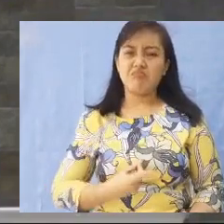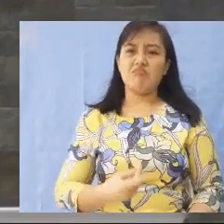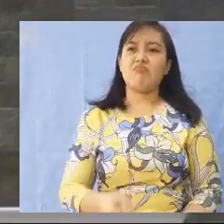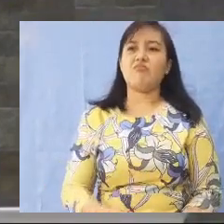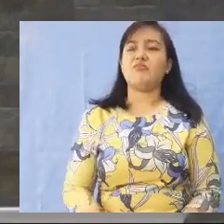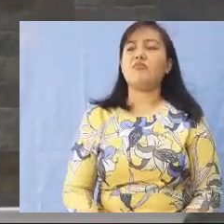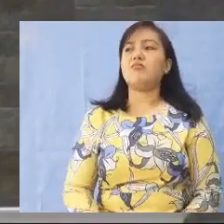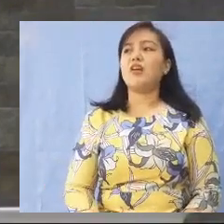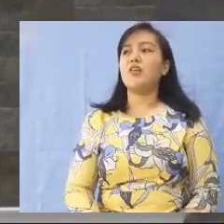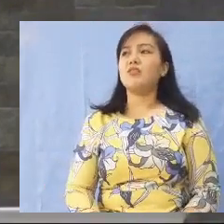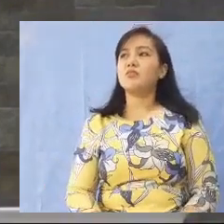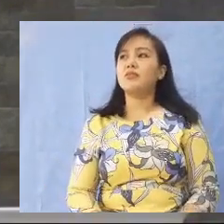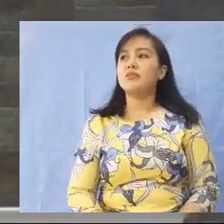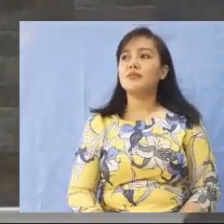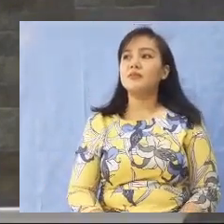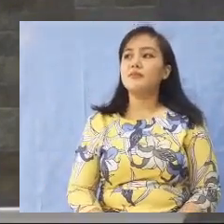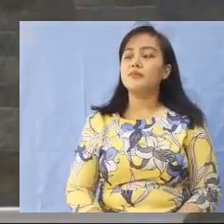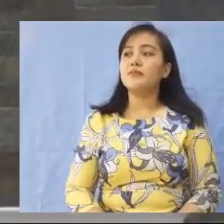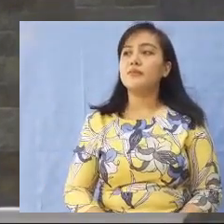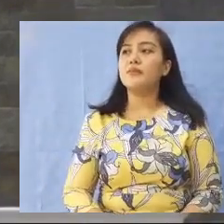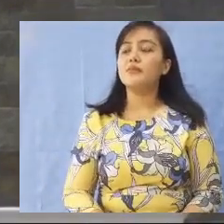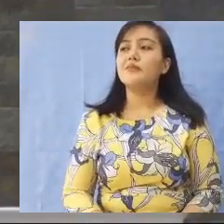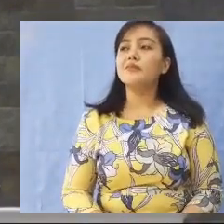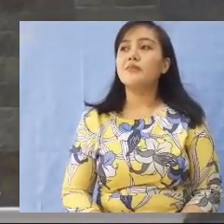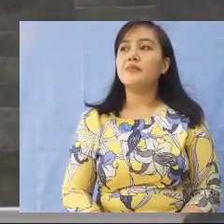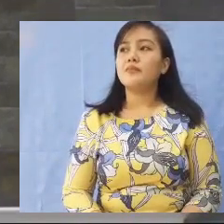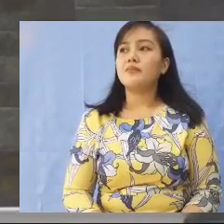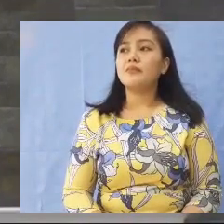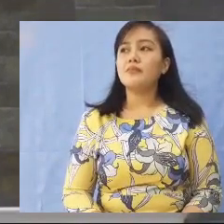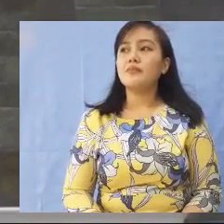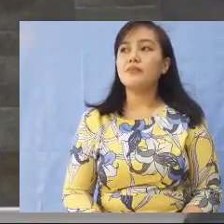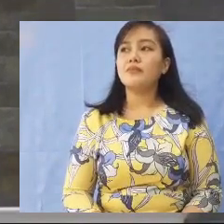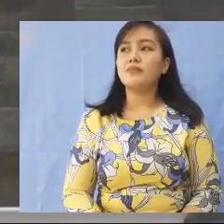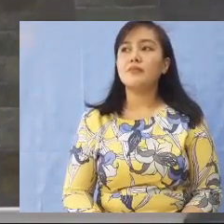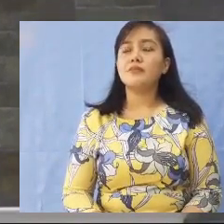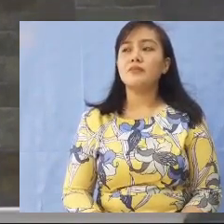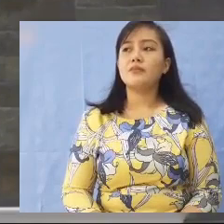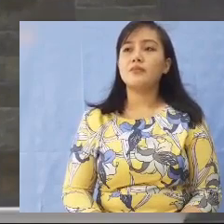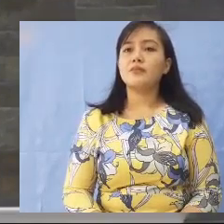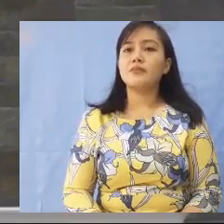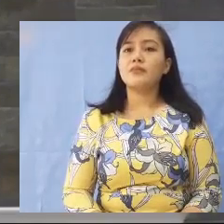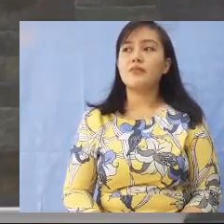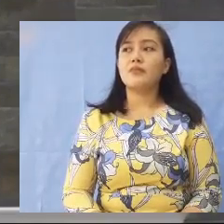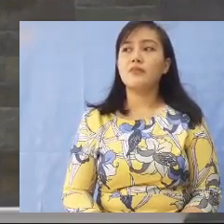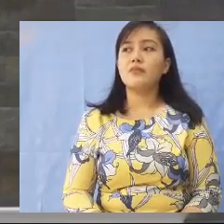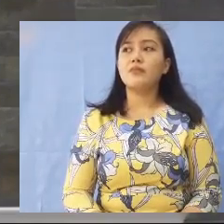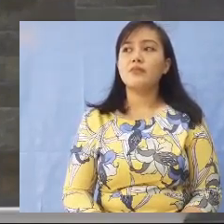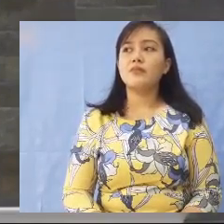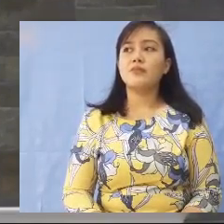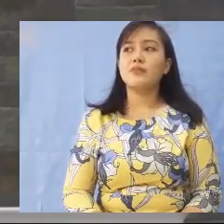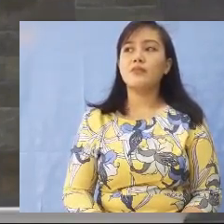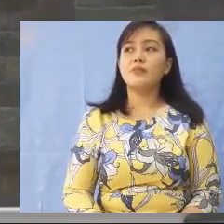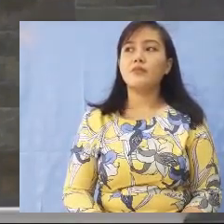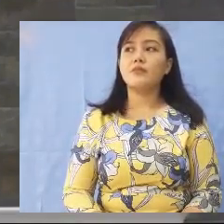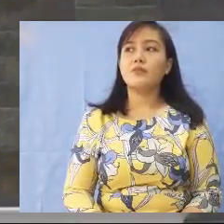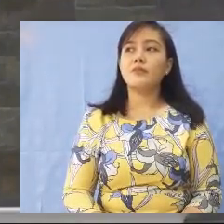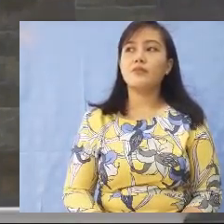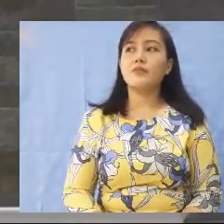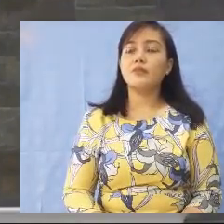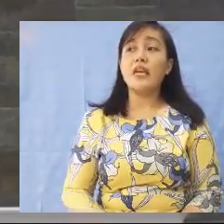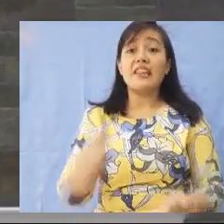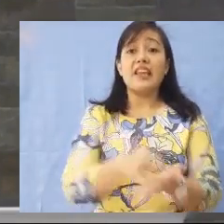and then merong mag tatap ng balikat mo, kaya mo yan. So yun yung itinuturing nating